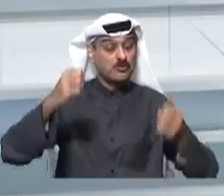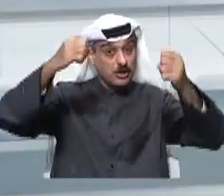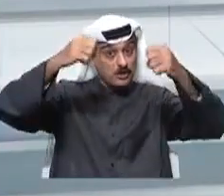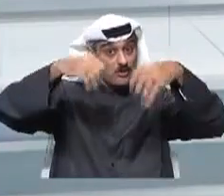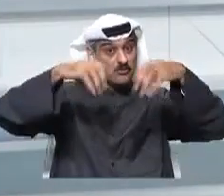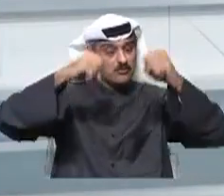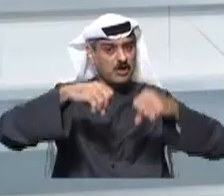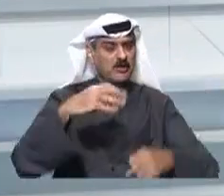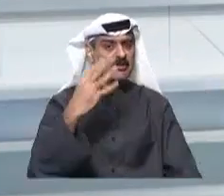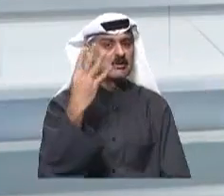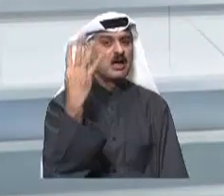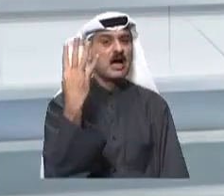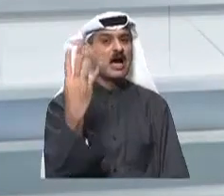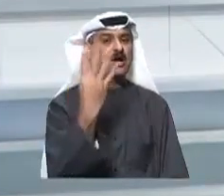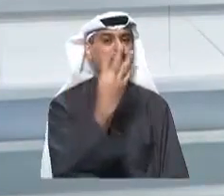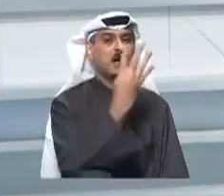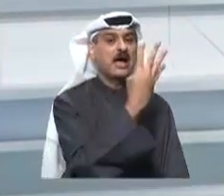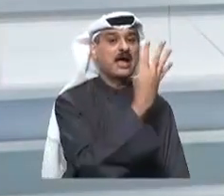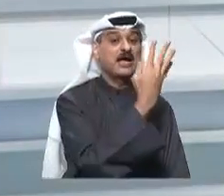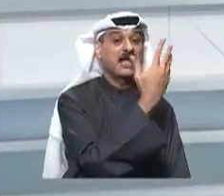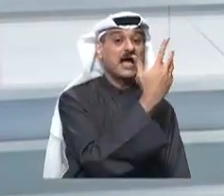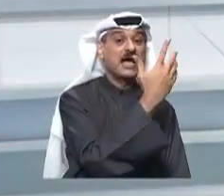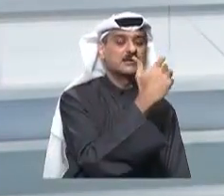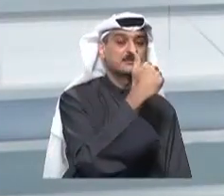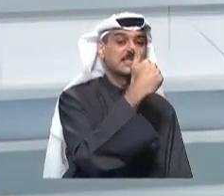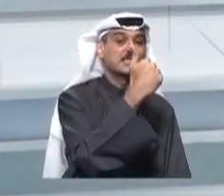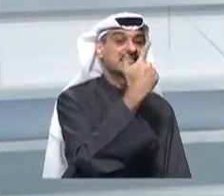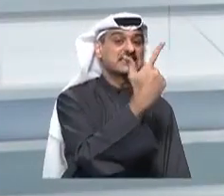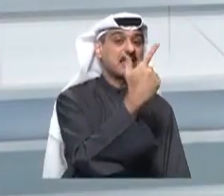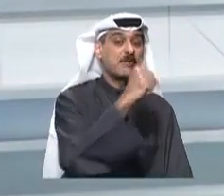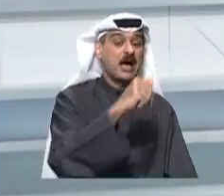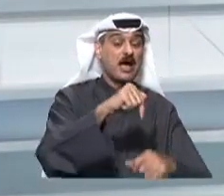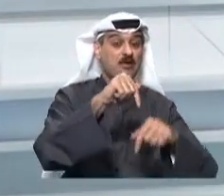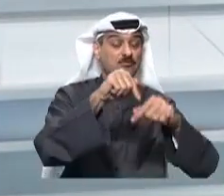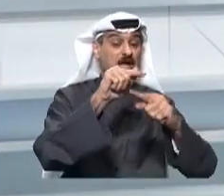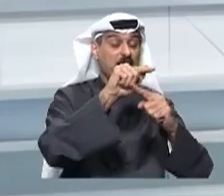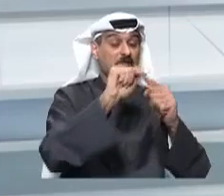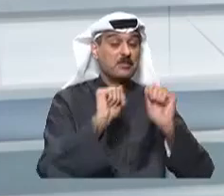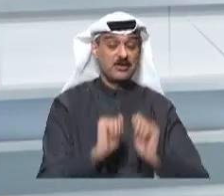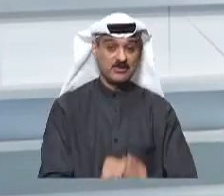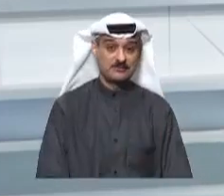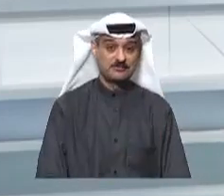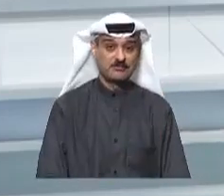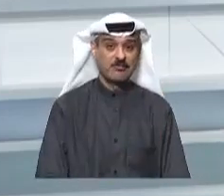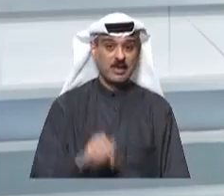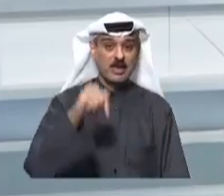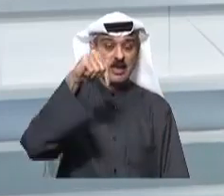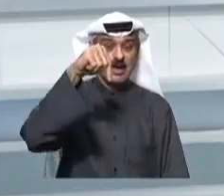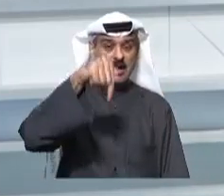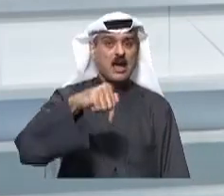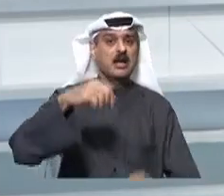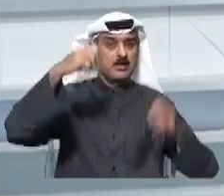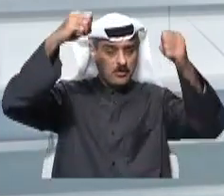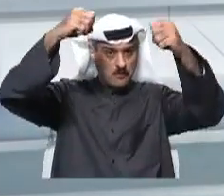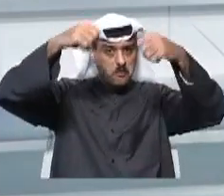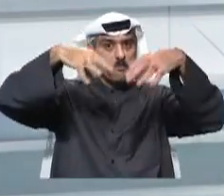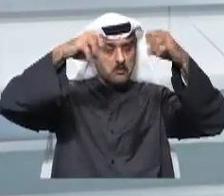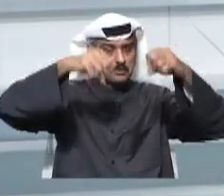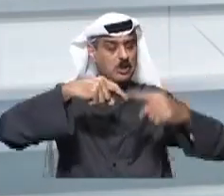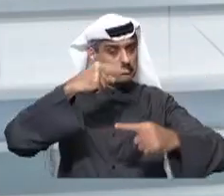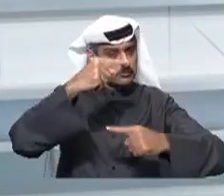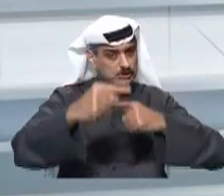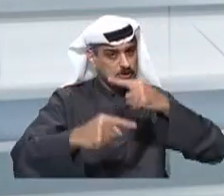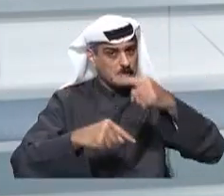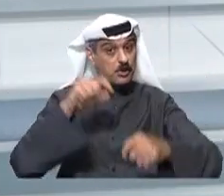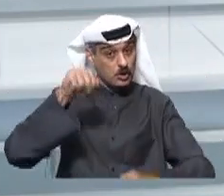بين 4 إلى 7 ملي متر، وكانت الأعلى في محطة ويصيب 7 ملي متر. متوقع أن هذه الفرص راح تستمر معنا خلال